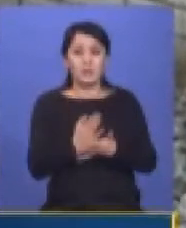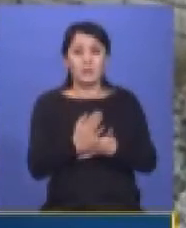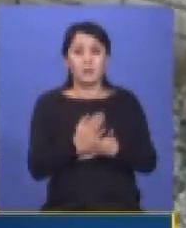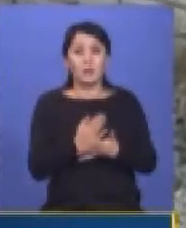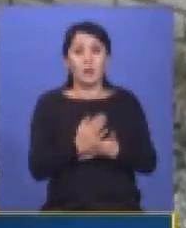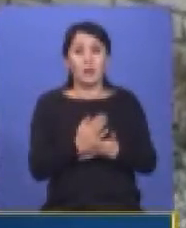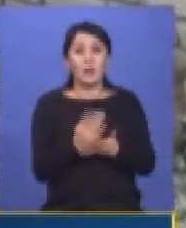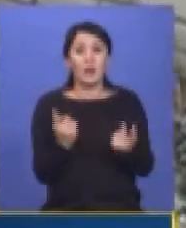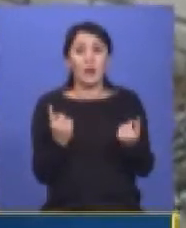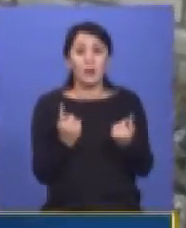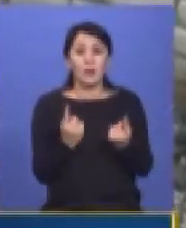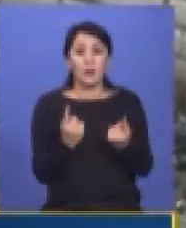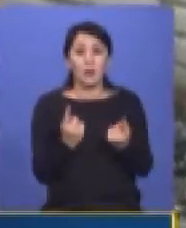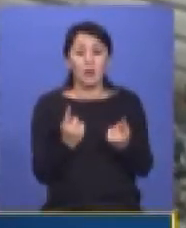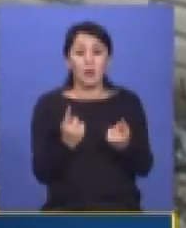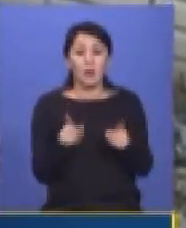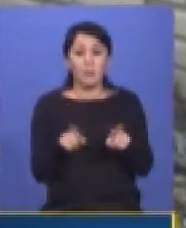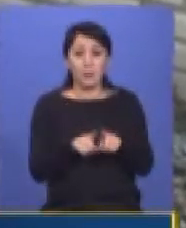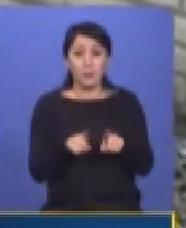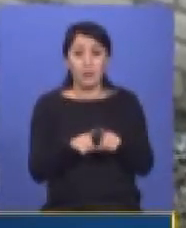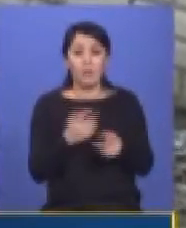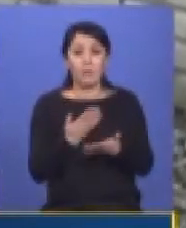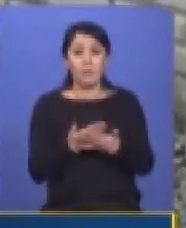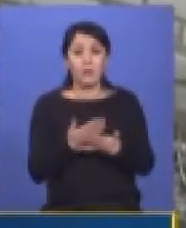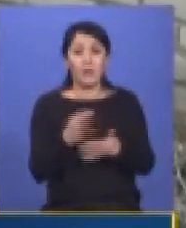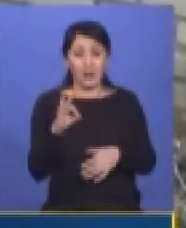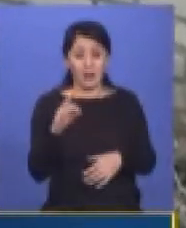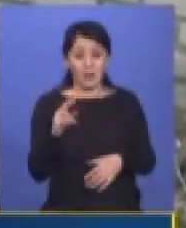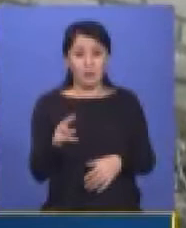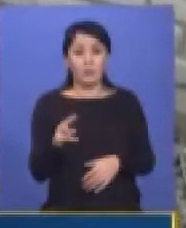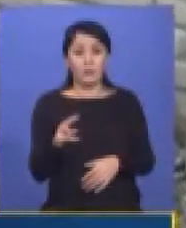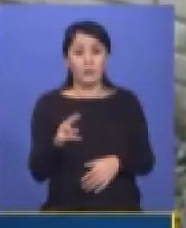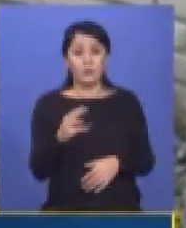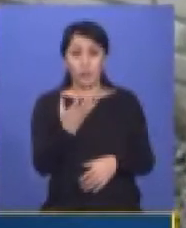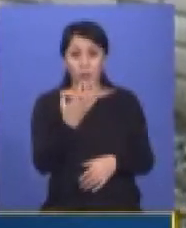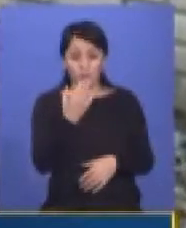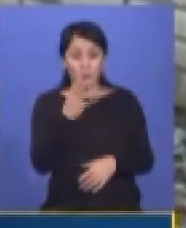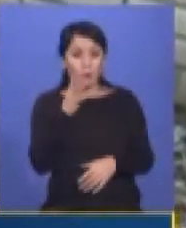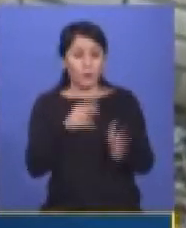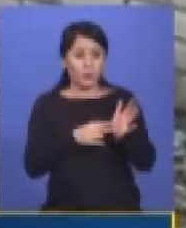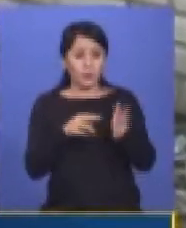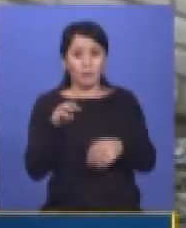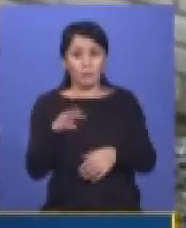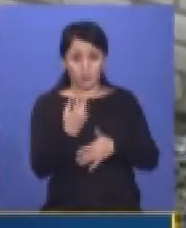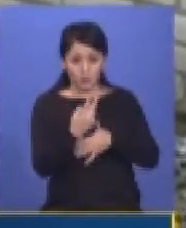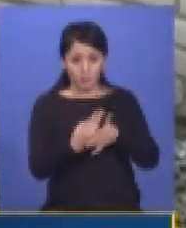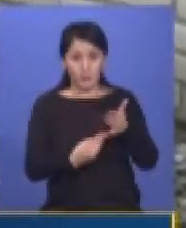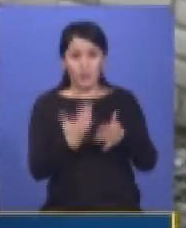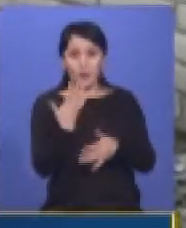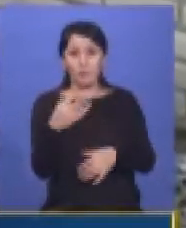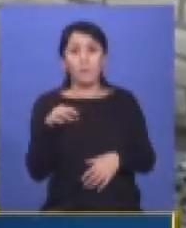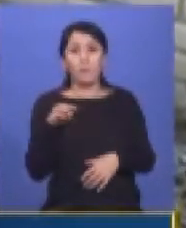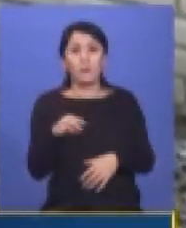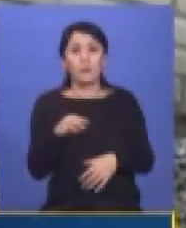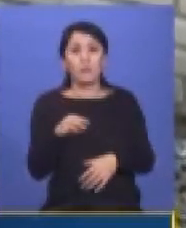арасы осы айда мысалы октябрьде жылуға 7 мың келсе, потеряға 5 мың келіпті.